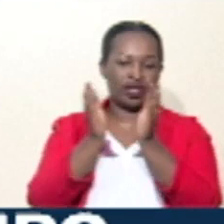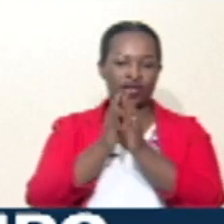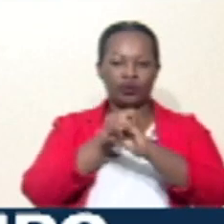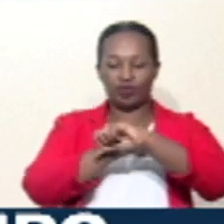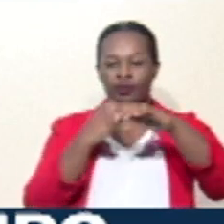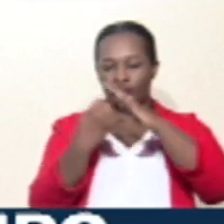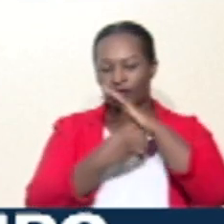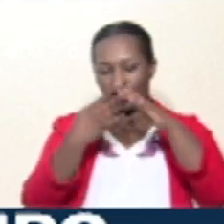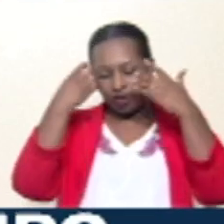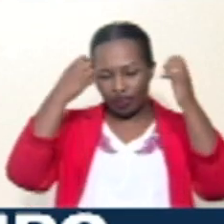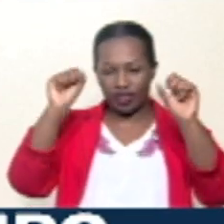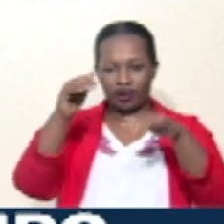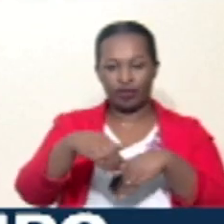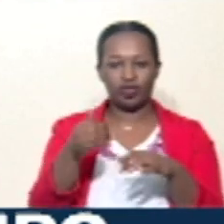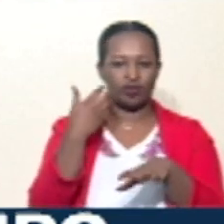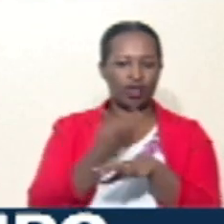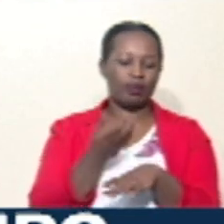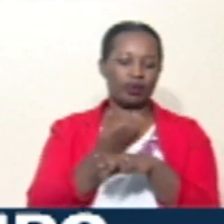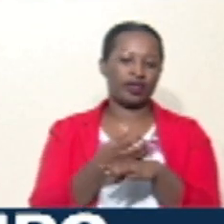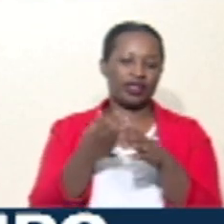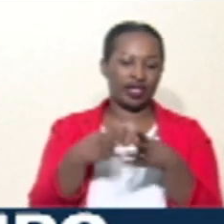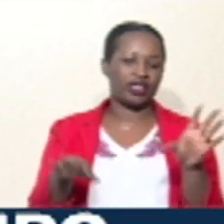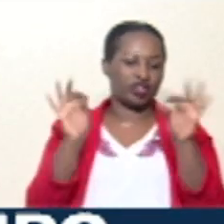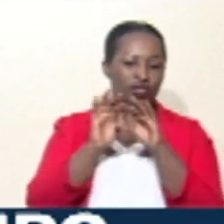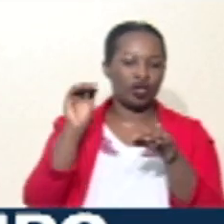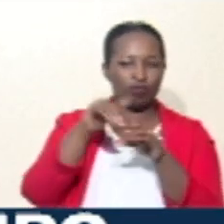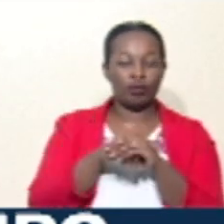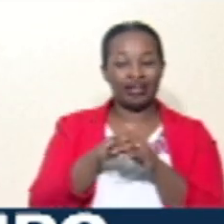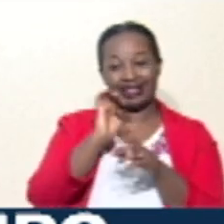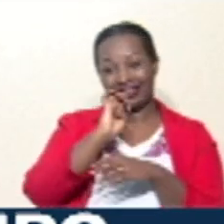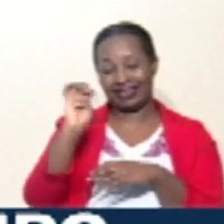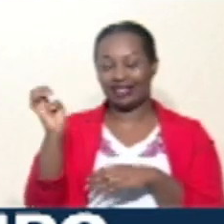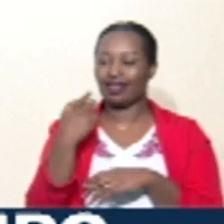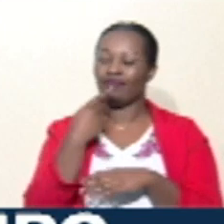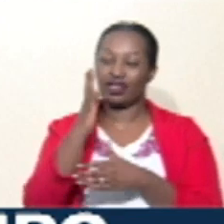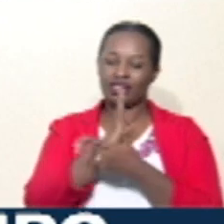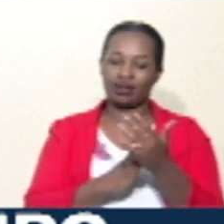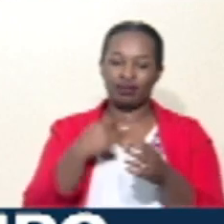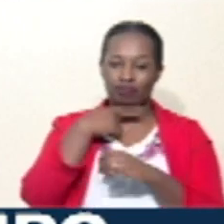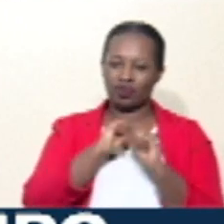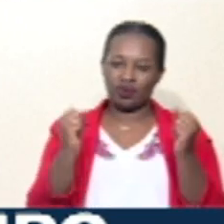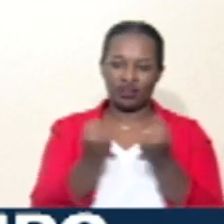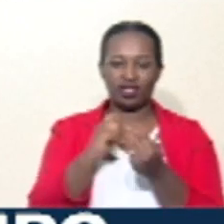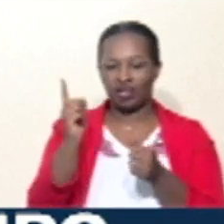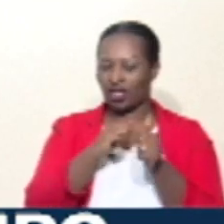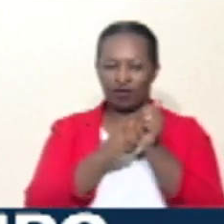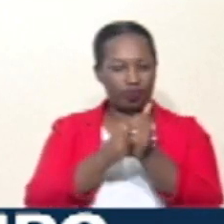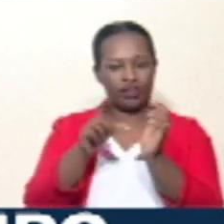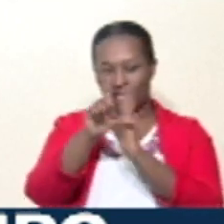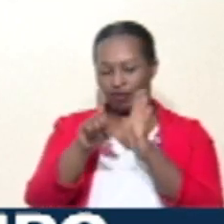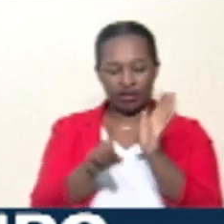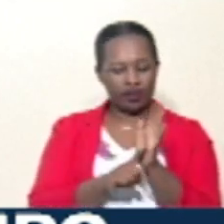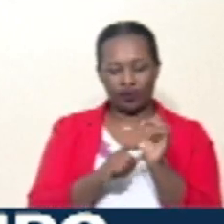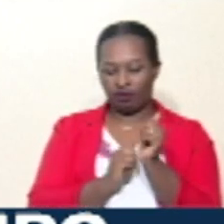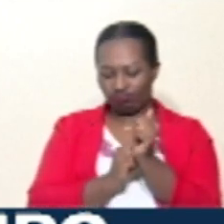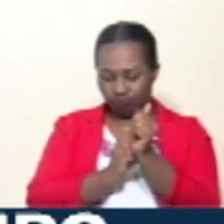perezida w'abacukuzi b'amabuye y'agaciro muri iyi ntara Julius Muhizi asobanura ko hari amwe mu masosiyete atubahiriza amabwiriza agenga ubucukuzi.